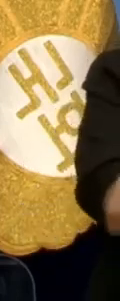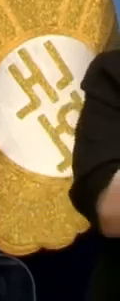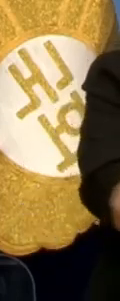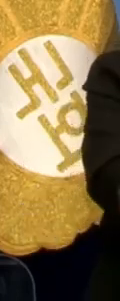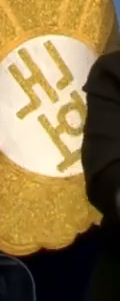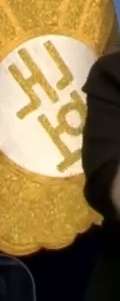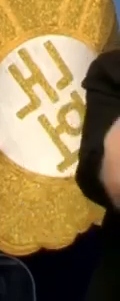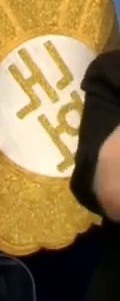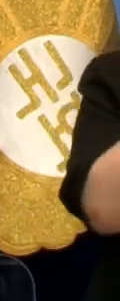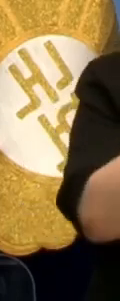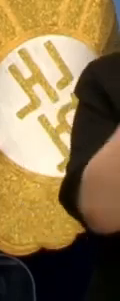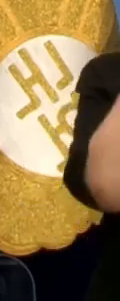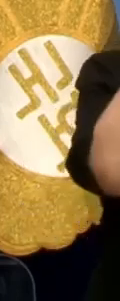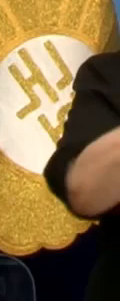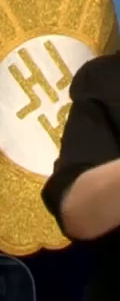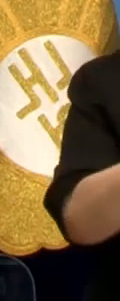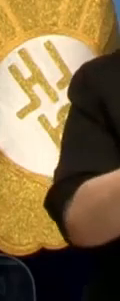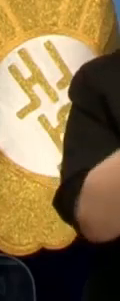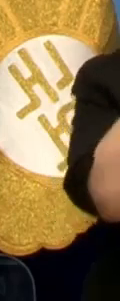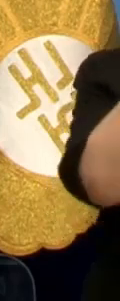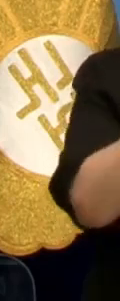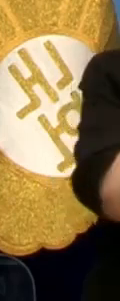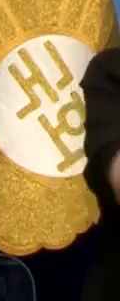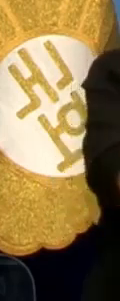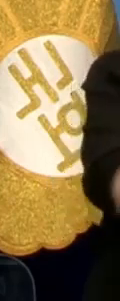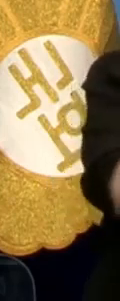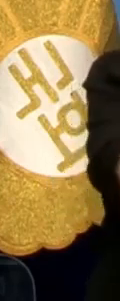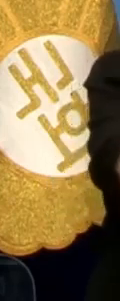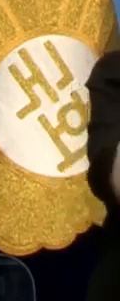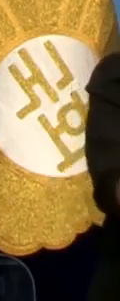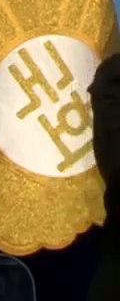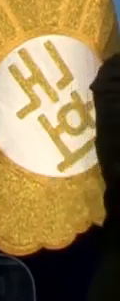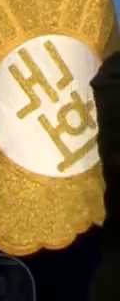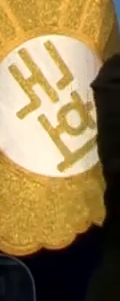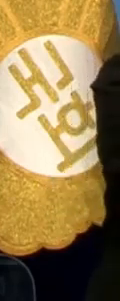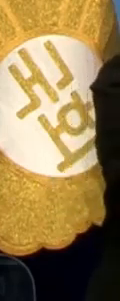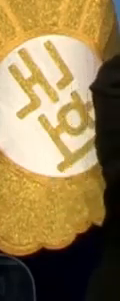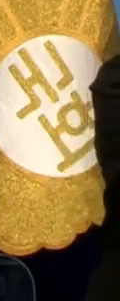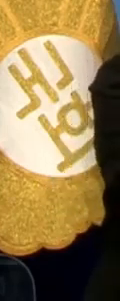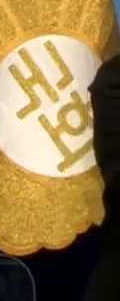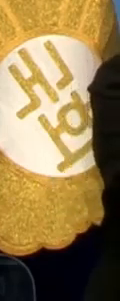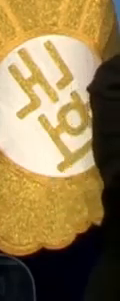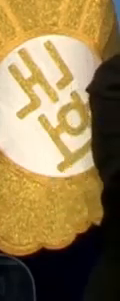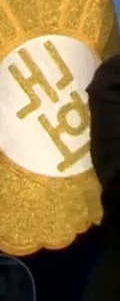송파 세모녀에게 월 30만 원만 있었더라면